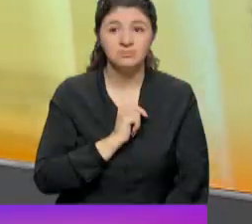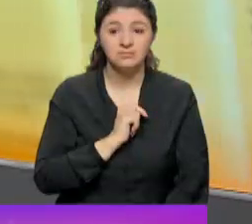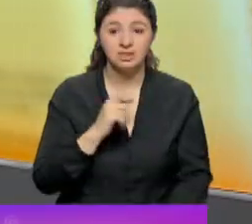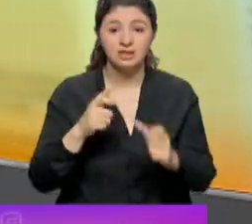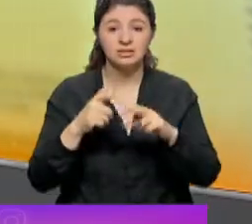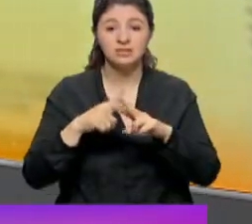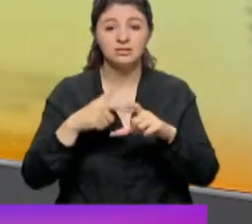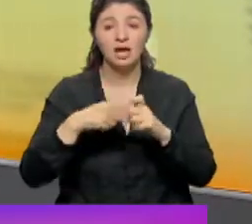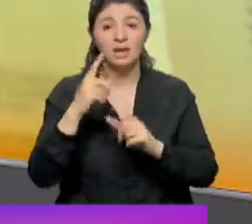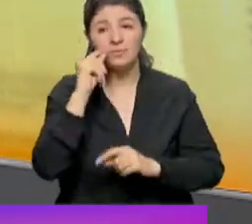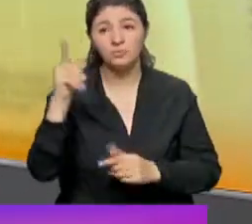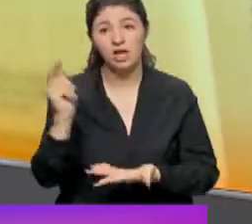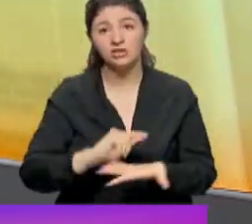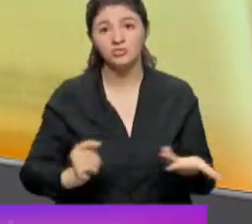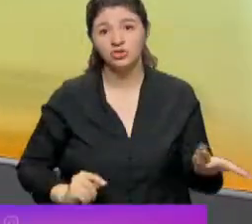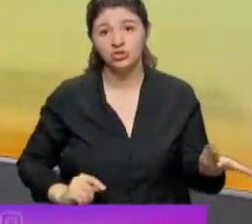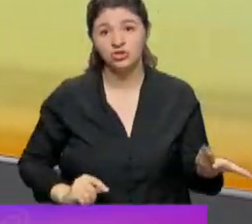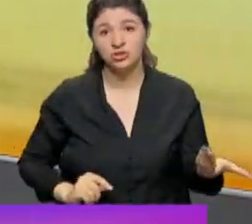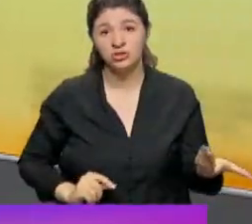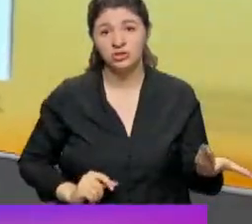Emeğe saygı Öztürk bunu yazmış